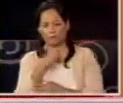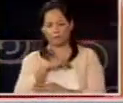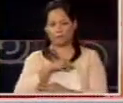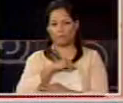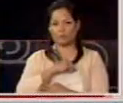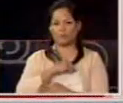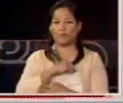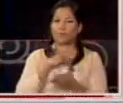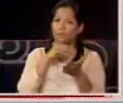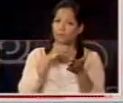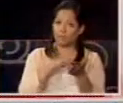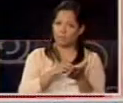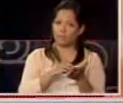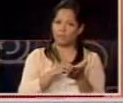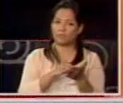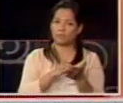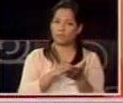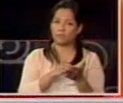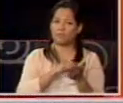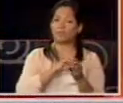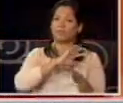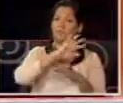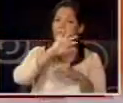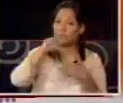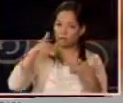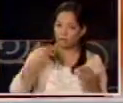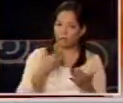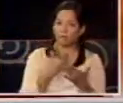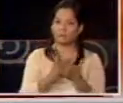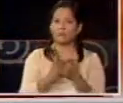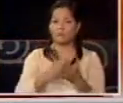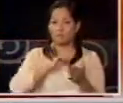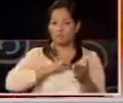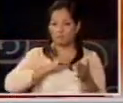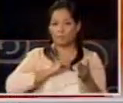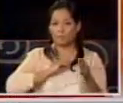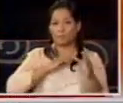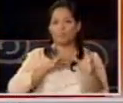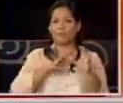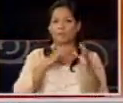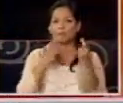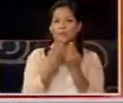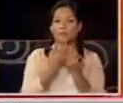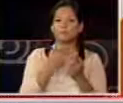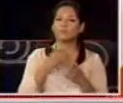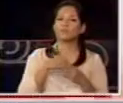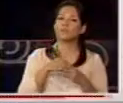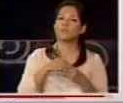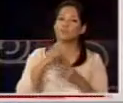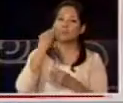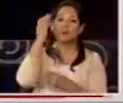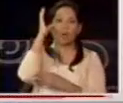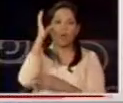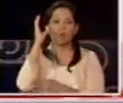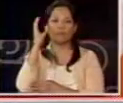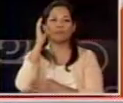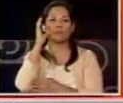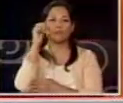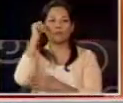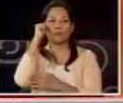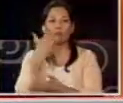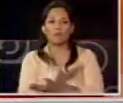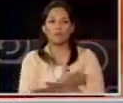umutang, ang majority owner na halos may-ari na ng buong korporasyon dito ay si Carla Corona at si Mrs. Corona. At meron pang